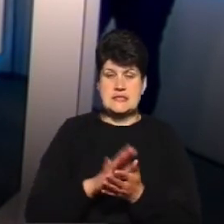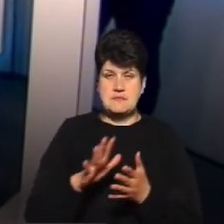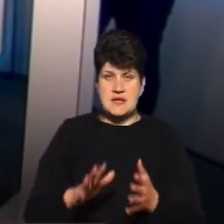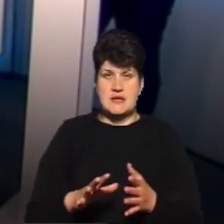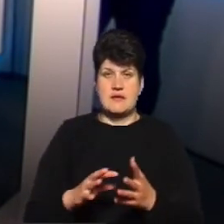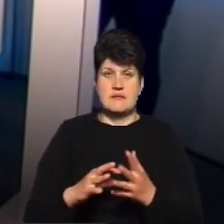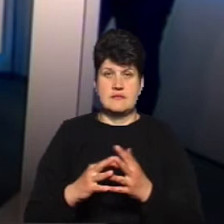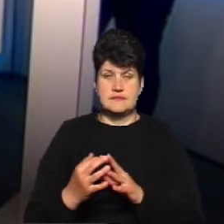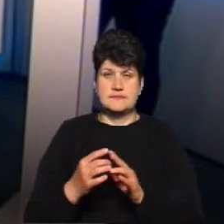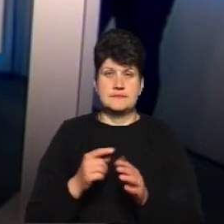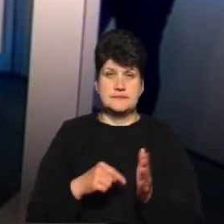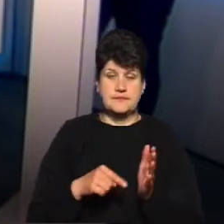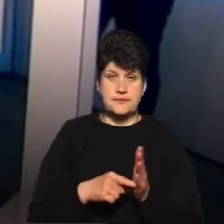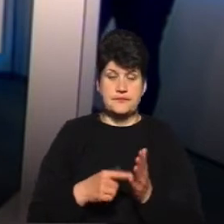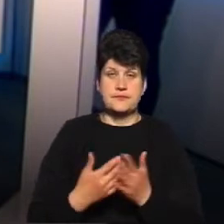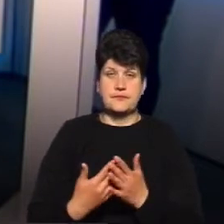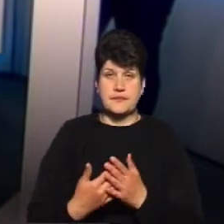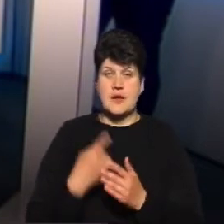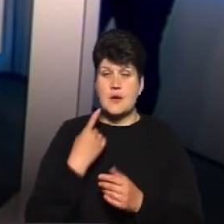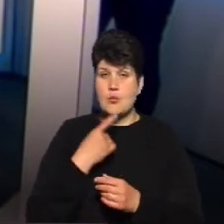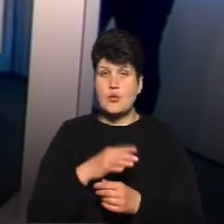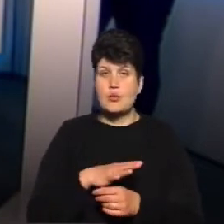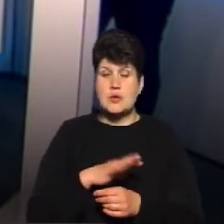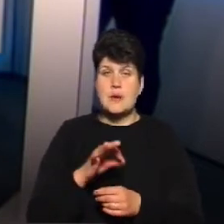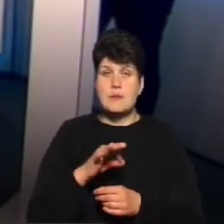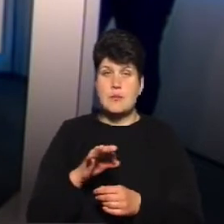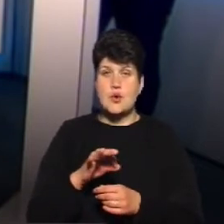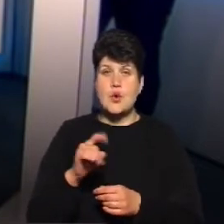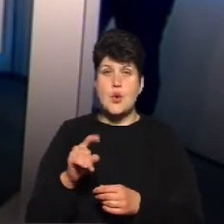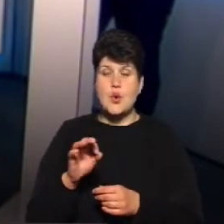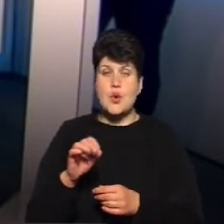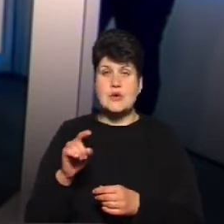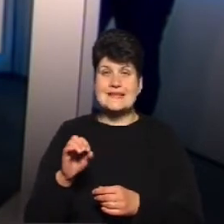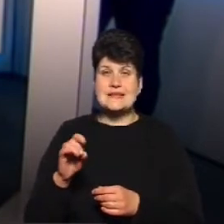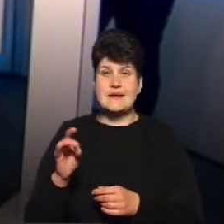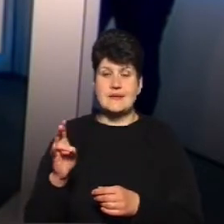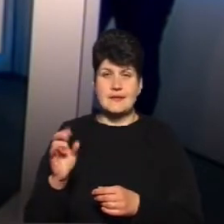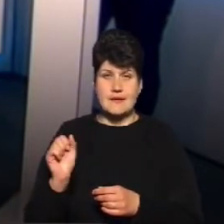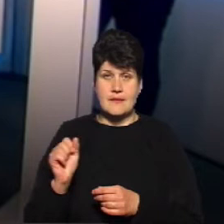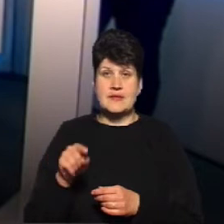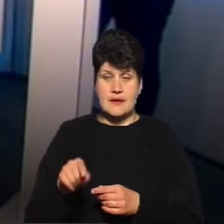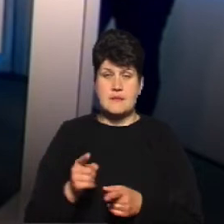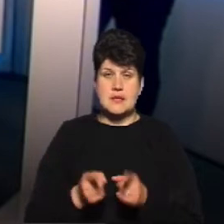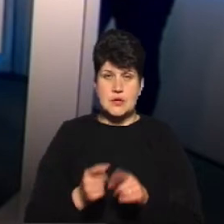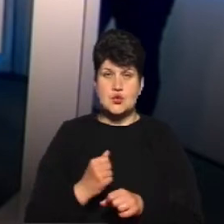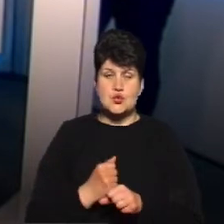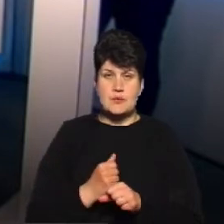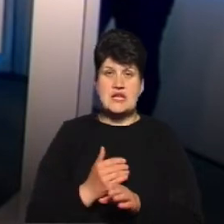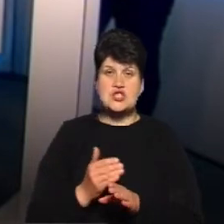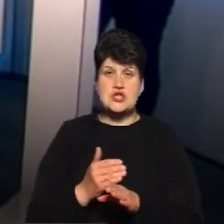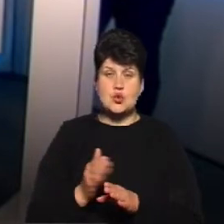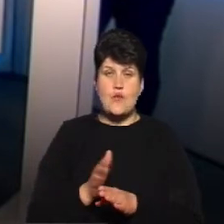От, до речі, мова йшла про зерно дійсно, бо зерні зробили частковий роздільний